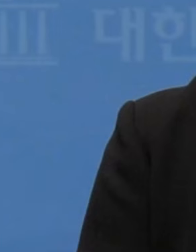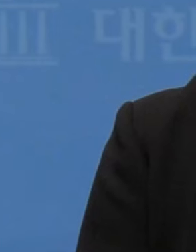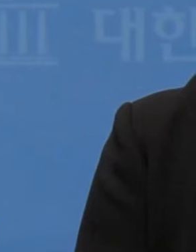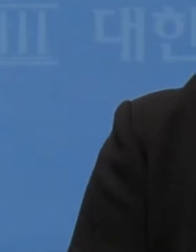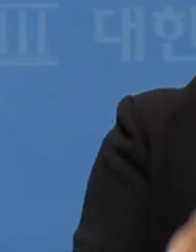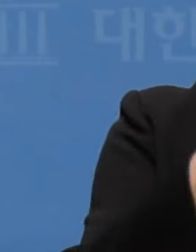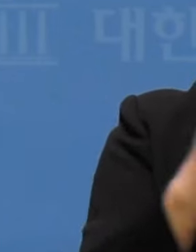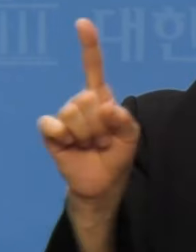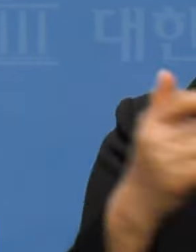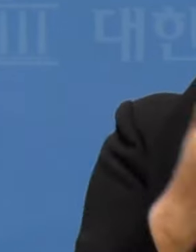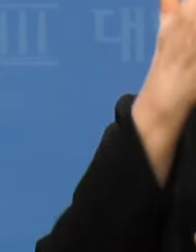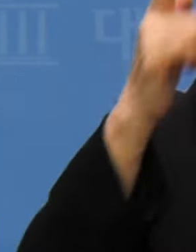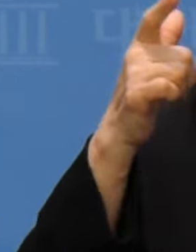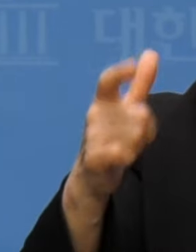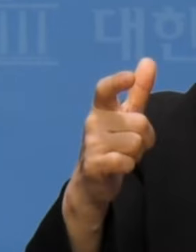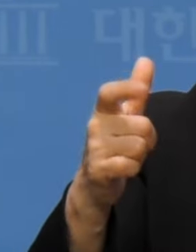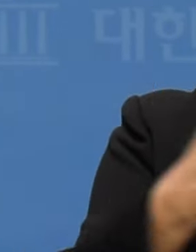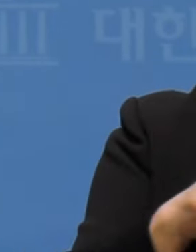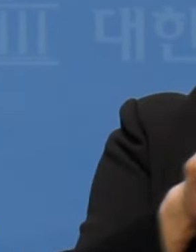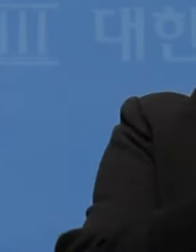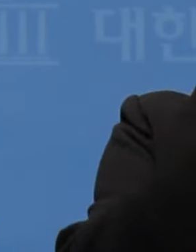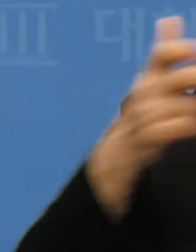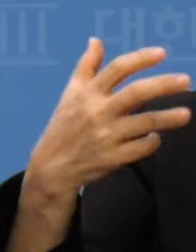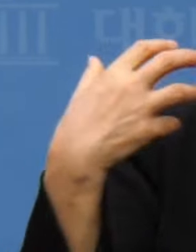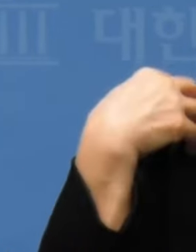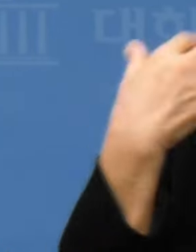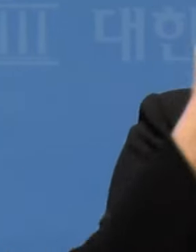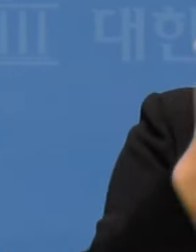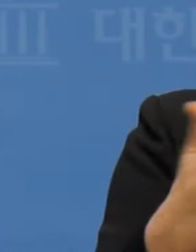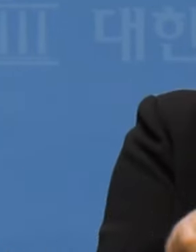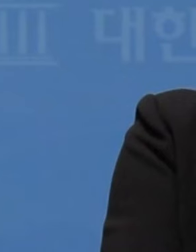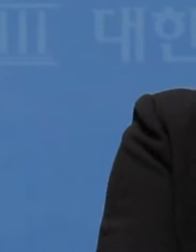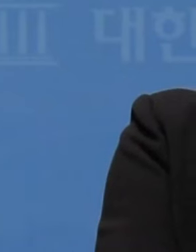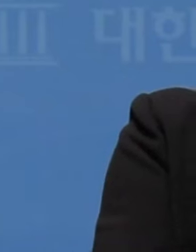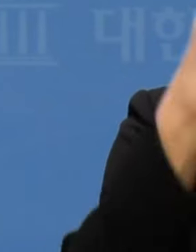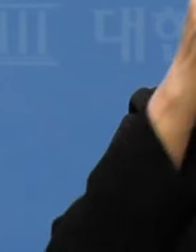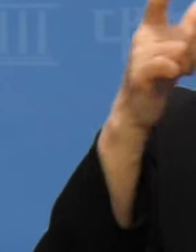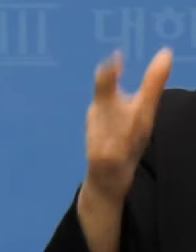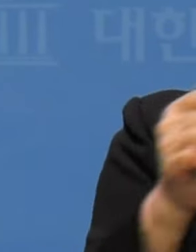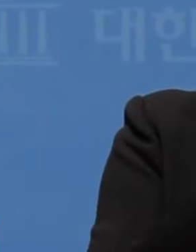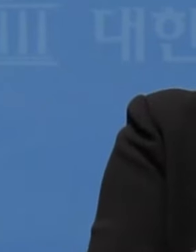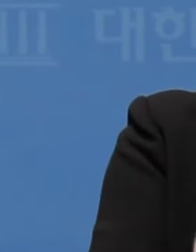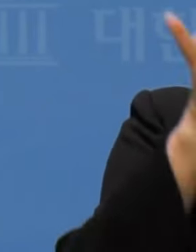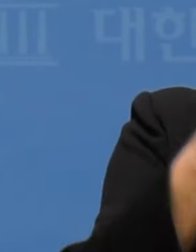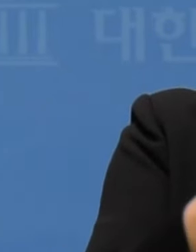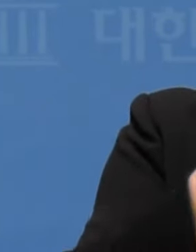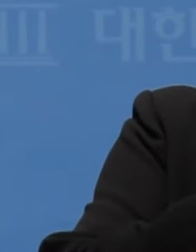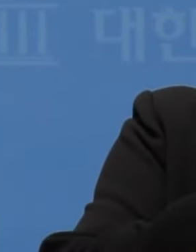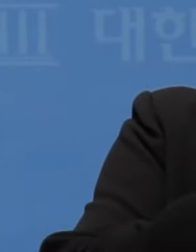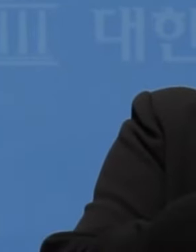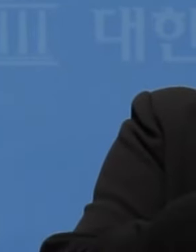그 중심에는 용산구가 가장 큰 역할을 할 수 있도록 용산구의 대표 시민 저